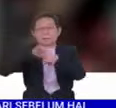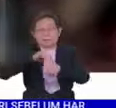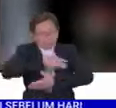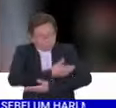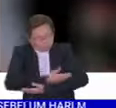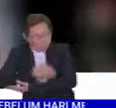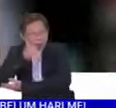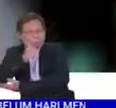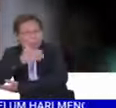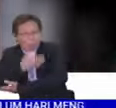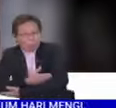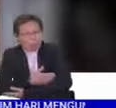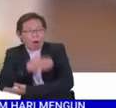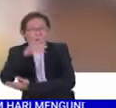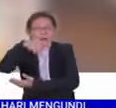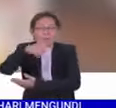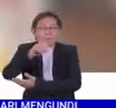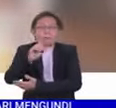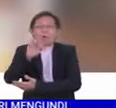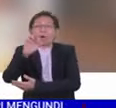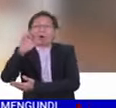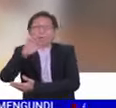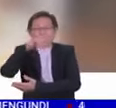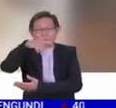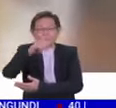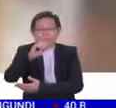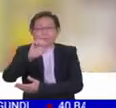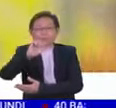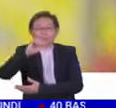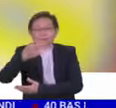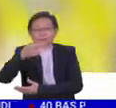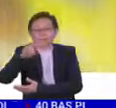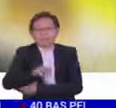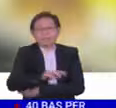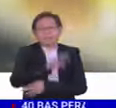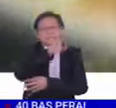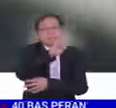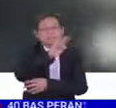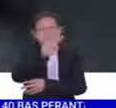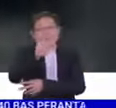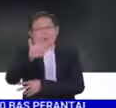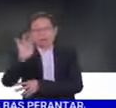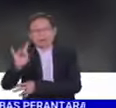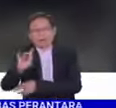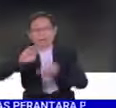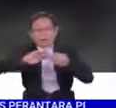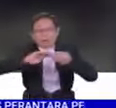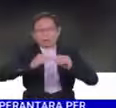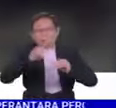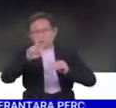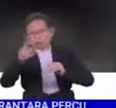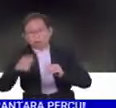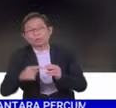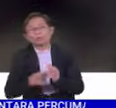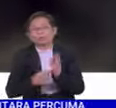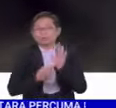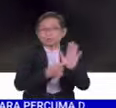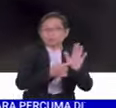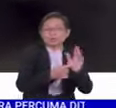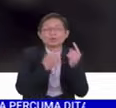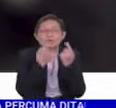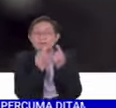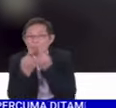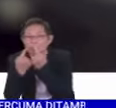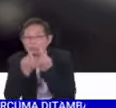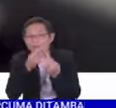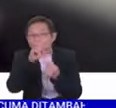perempuan mereka. Porsche 718 ini dihiasi belon berwarna-warni bernombor 21, menandakan ulang tahun